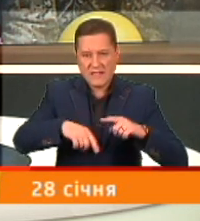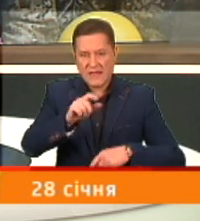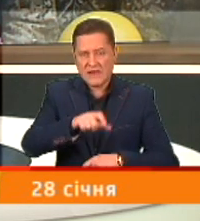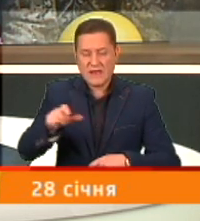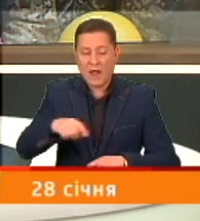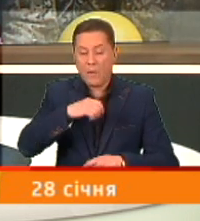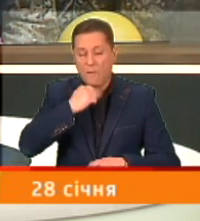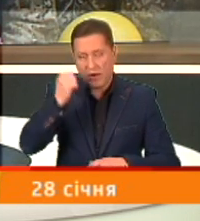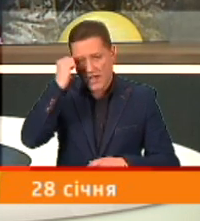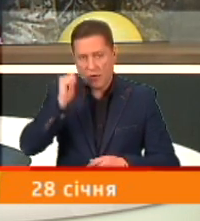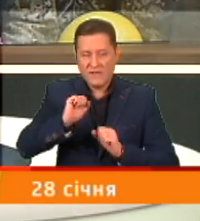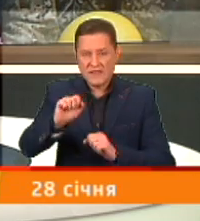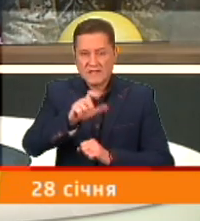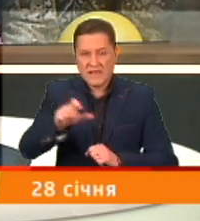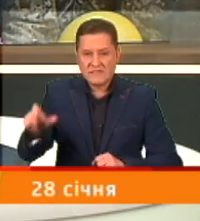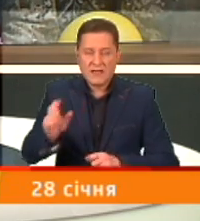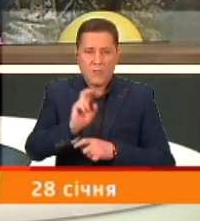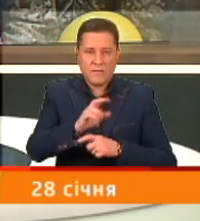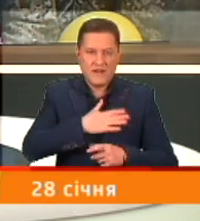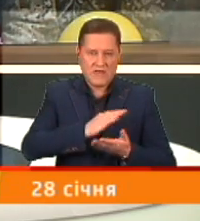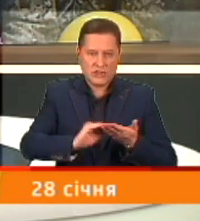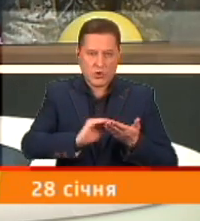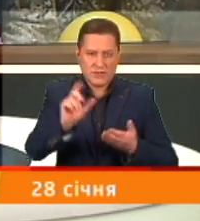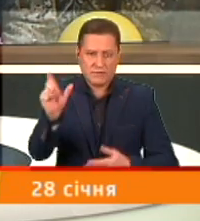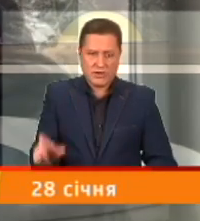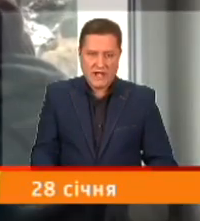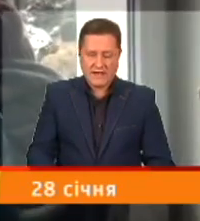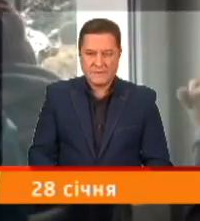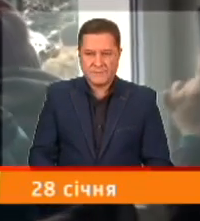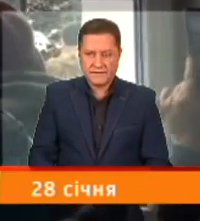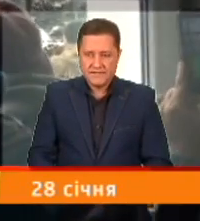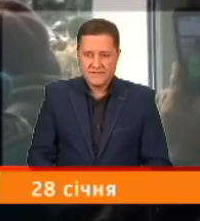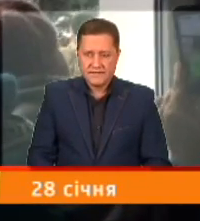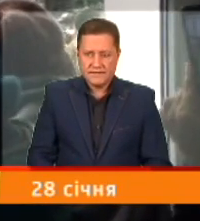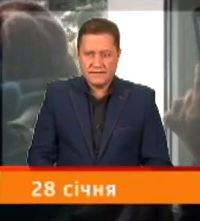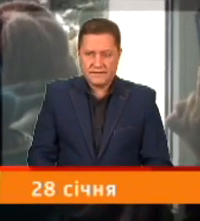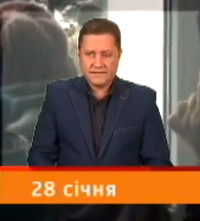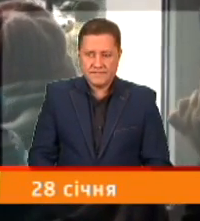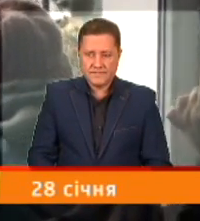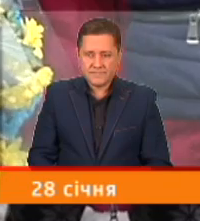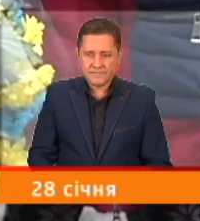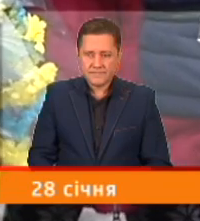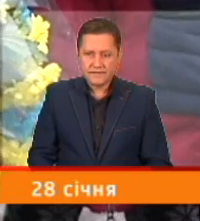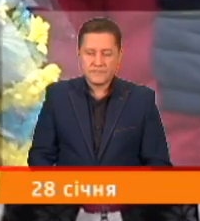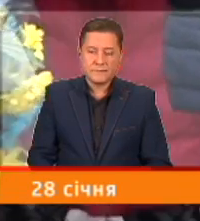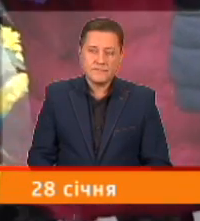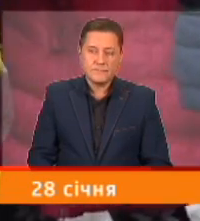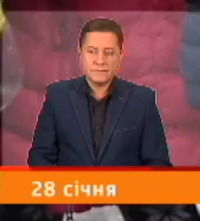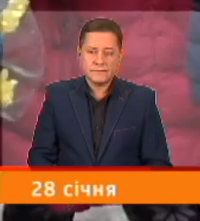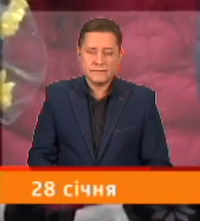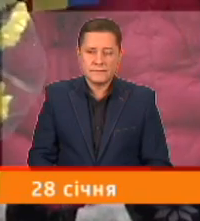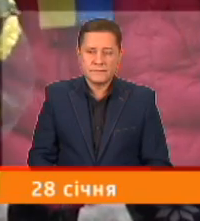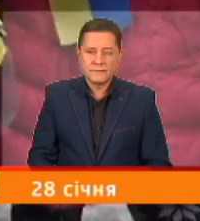захисникам. Там побувала і наша Анастасія Ячкалова. До відома зустрічаючих. На першу